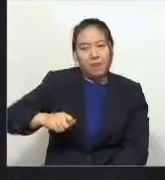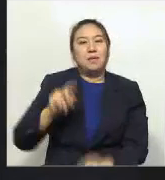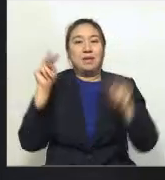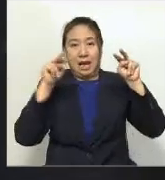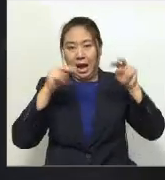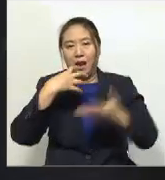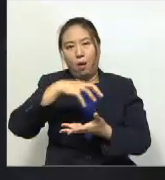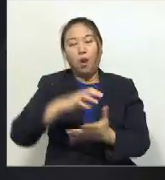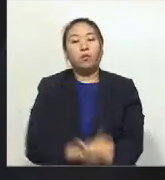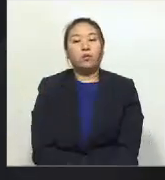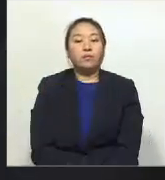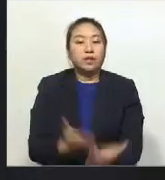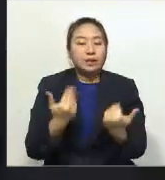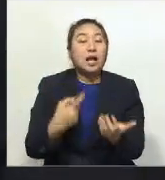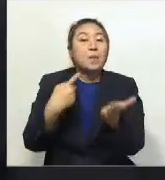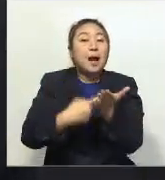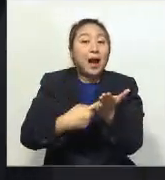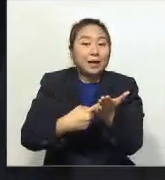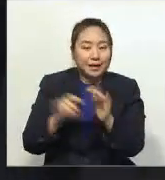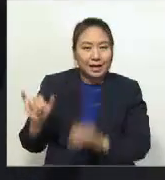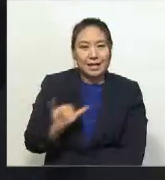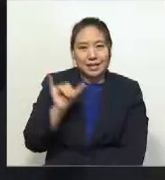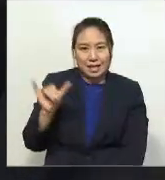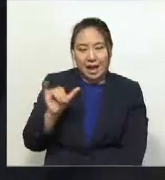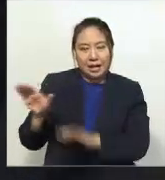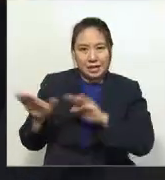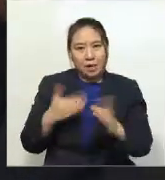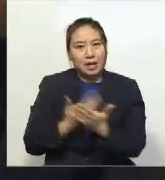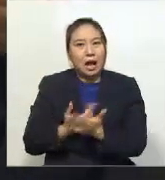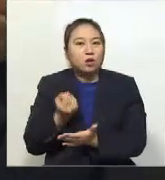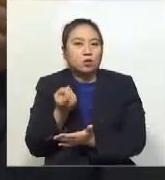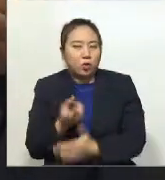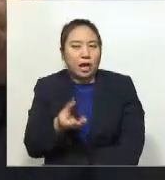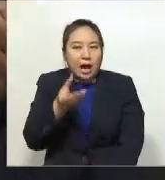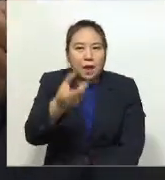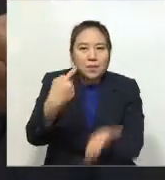กันตัวผู้ต้องหาญาติได้เตรียมหลักทรัพย์แล้วก็เงินสดเพื่อเป็นหลักประกันต่อศาลไว้แล้วค่ะ